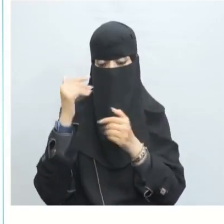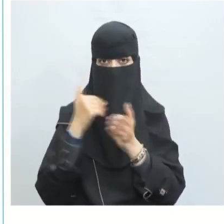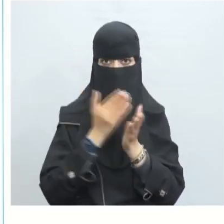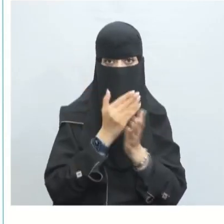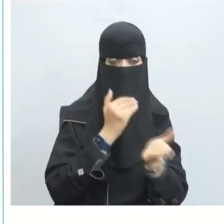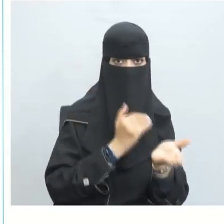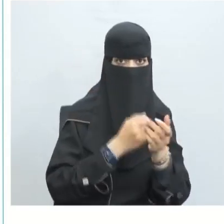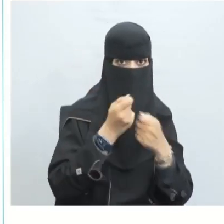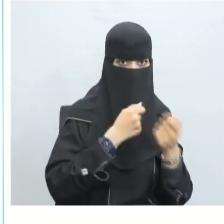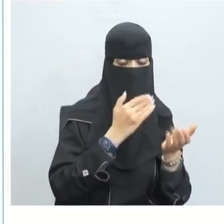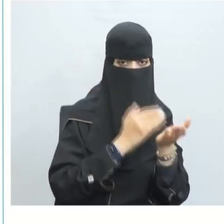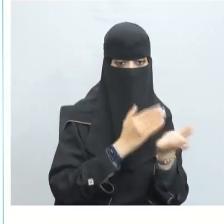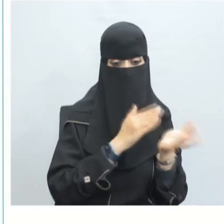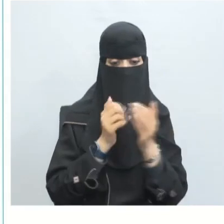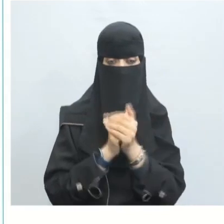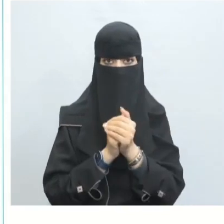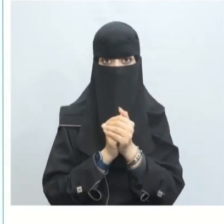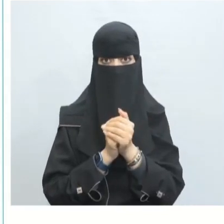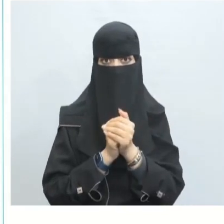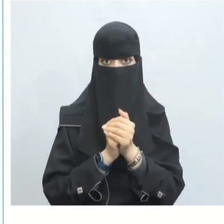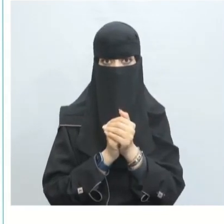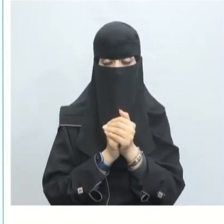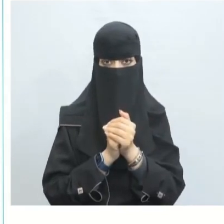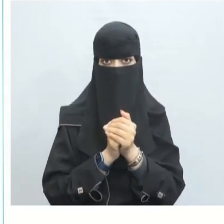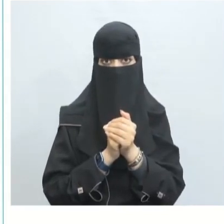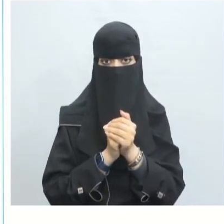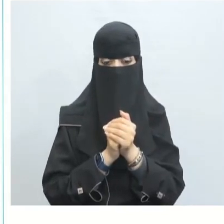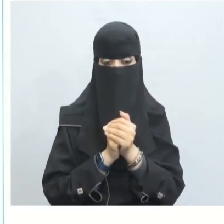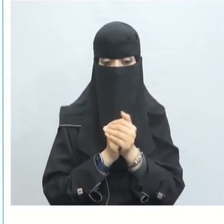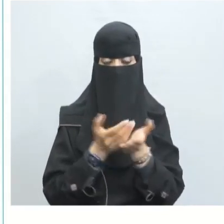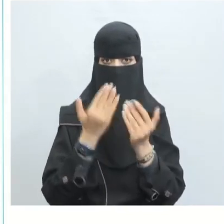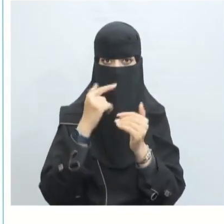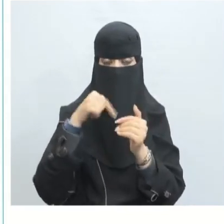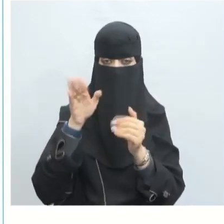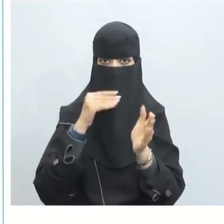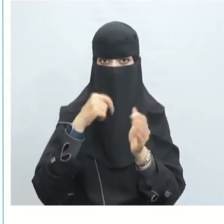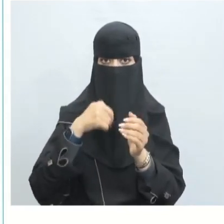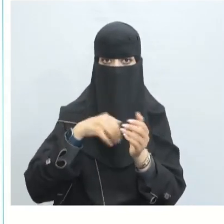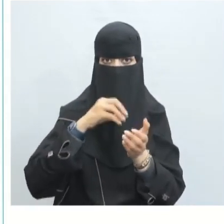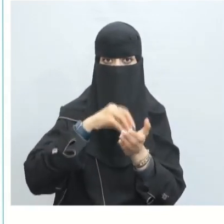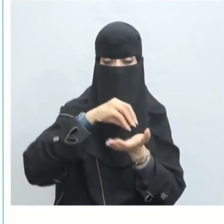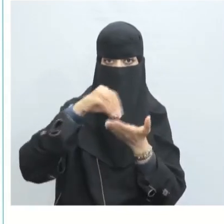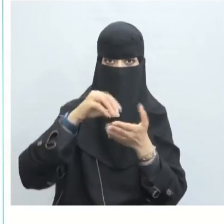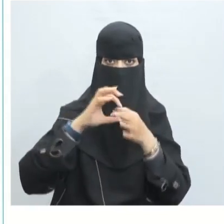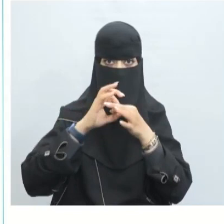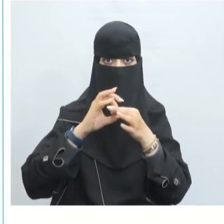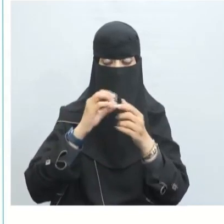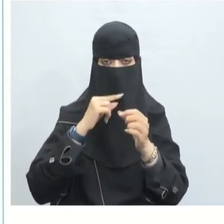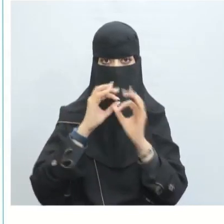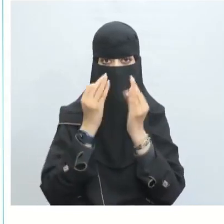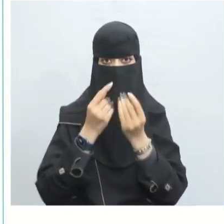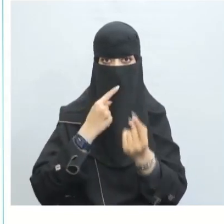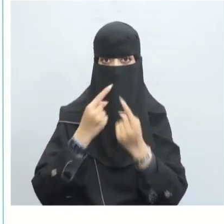مبيعات التذاكر مثلا الحين نطرح تذاكر مسبقا ايضا وسائل التواصل والنقاشات